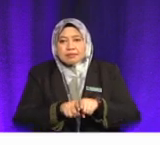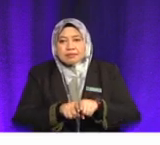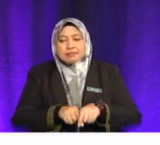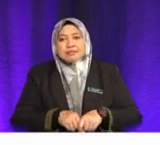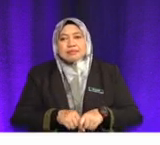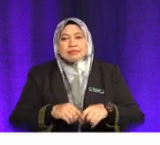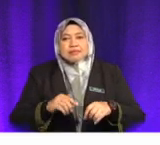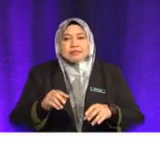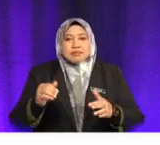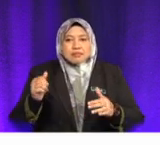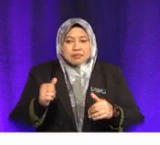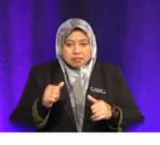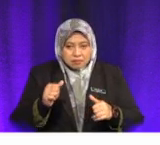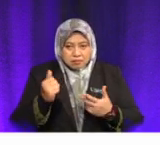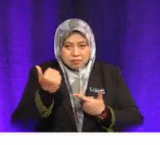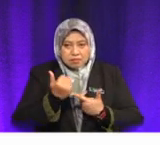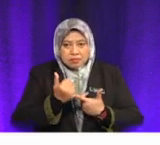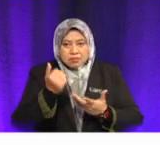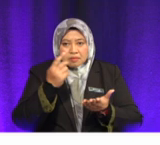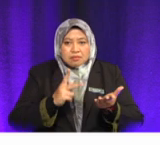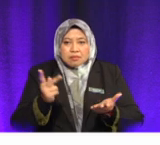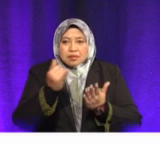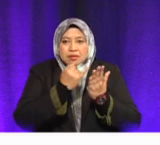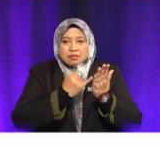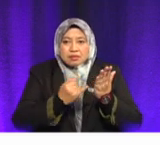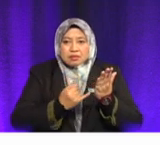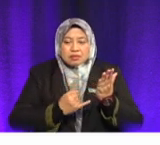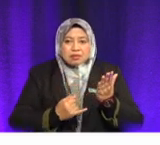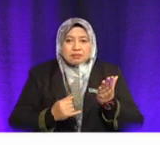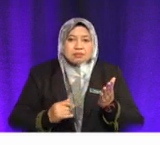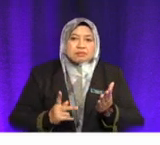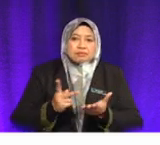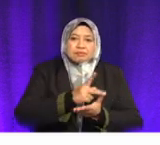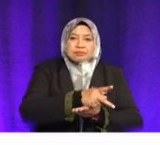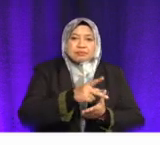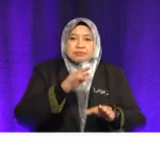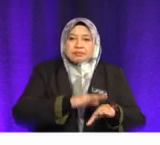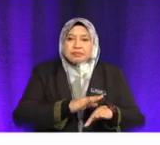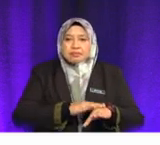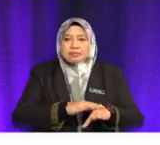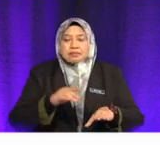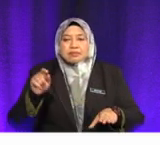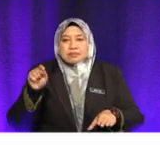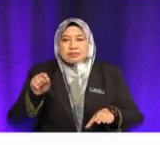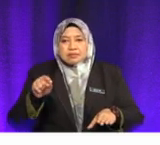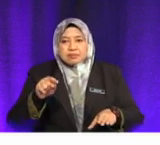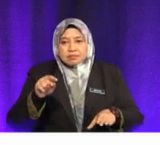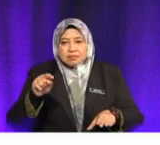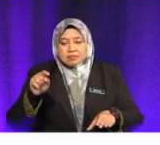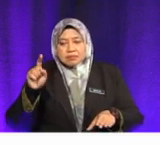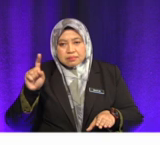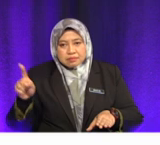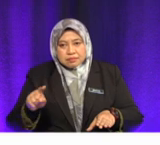bagian kedua lukisan sebagai titik Z yang bergerak dengan keadaan titik itu sentiasa berjarak 6 unit dari titik s